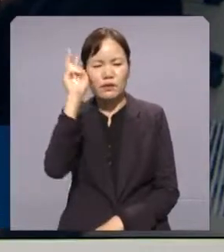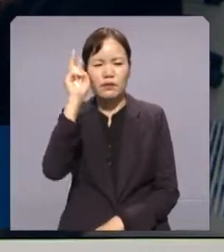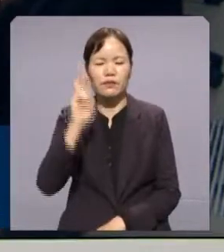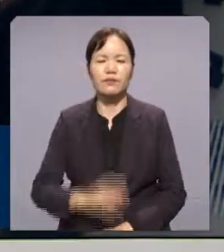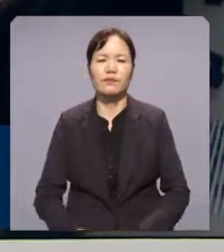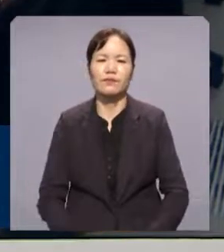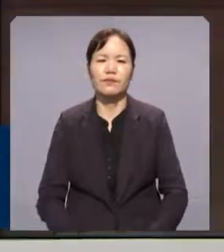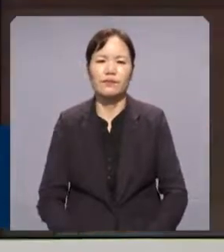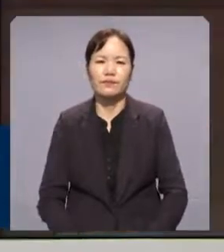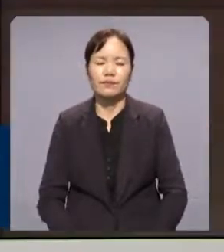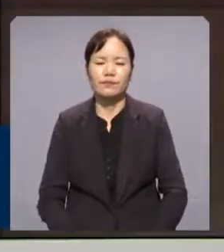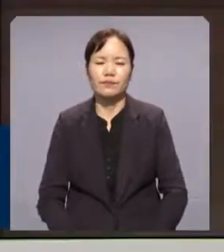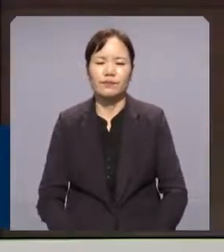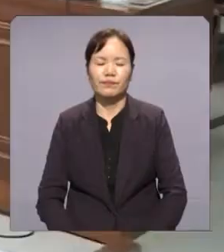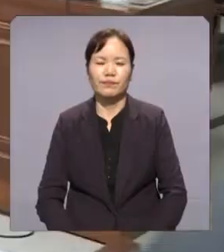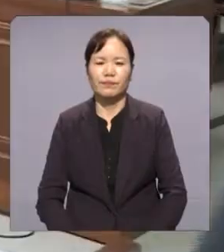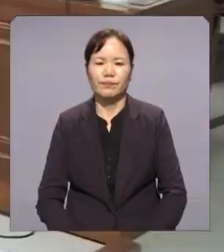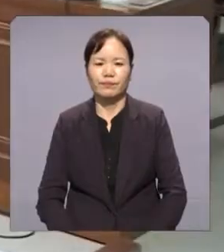김대영 기자입니다.